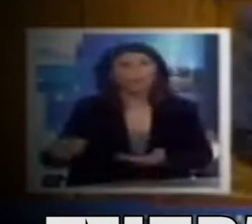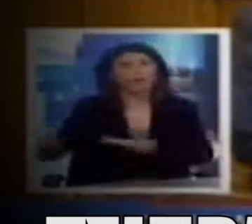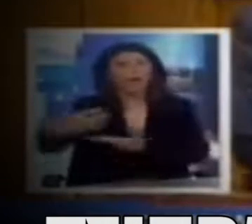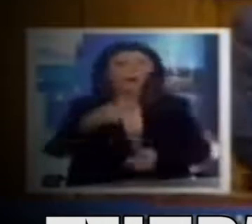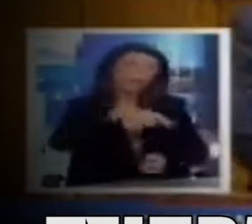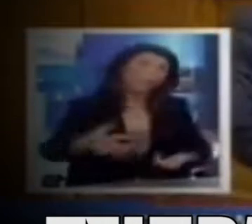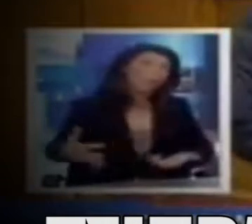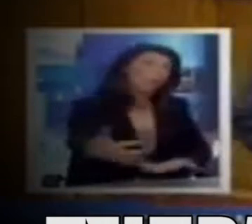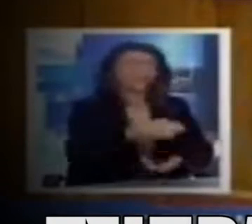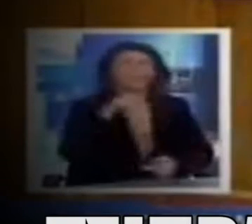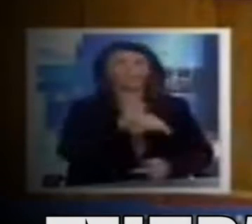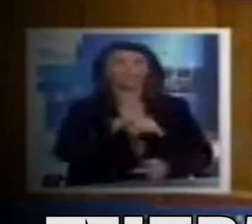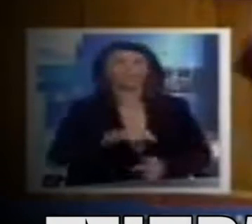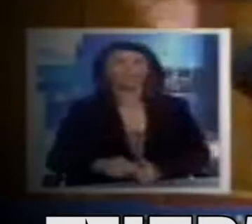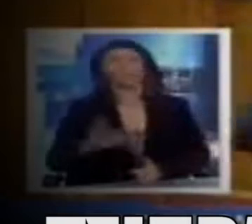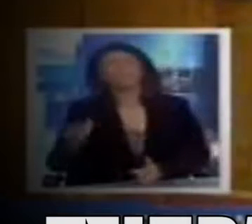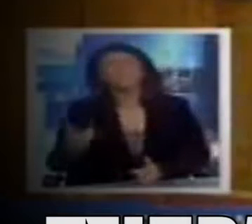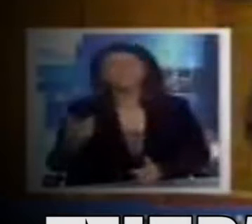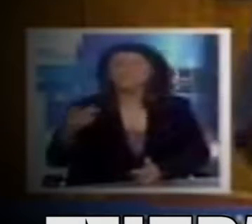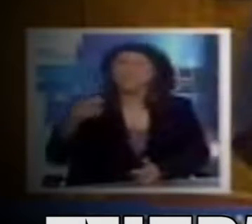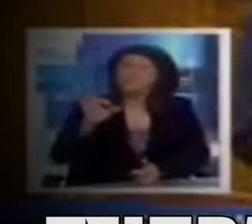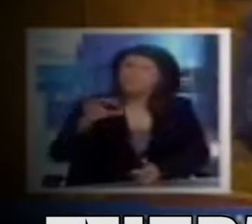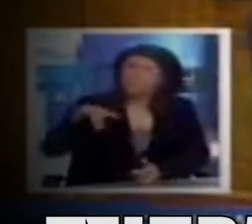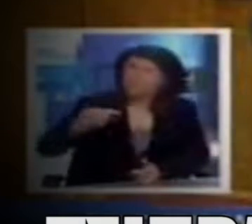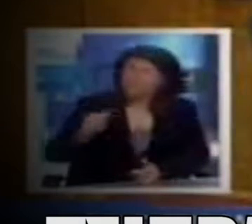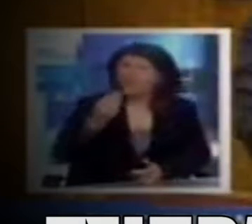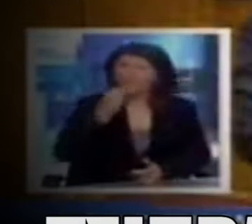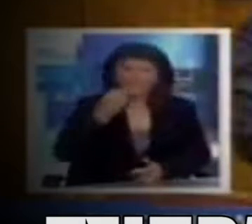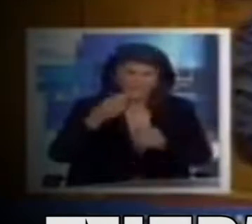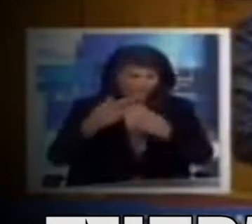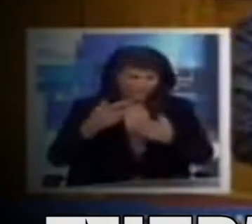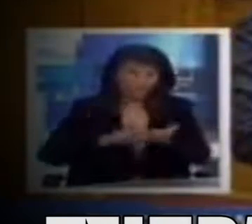Καταργήστε την αύξηση του ΦΠΑ στην εστίαση στο εξωφρενικό 23%, διότι δεν μπορεί να κινηθεί η αγορά.